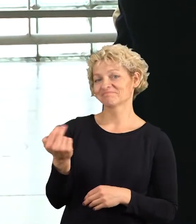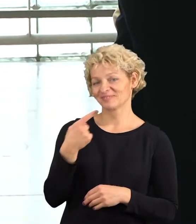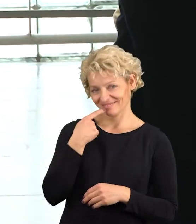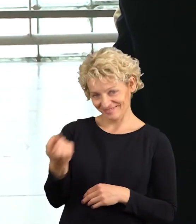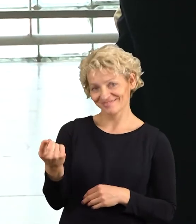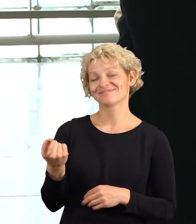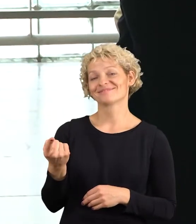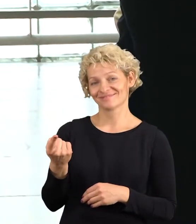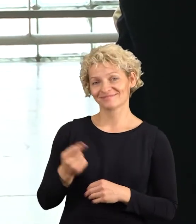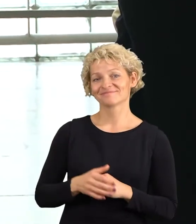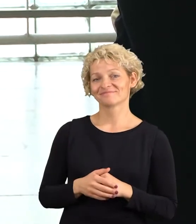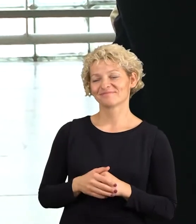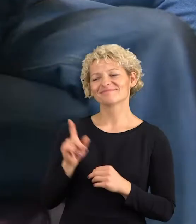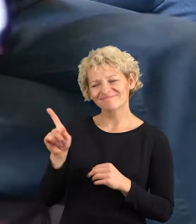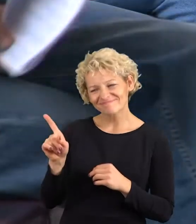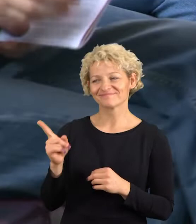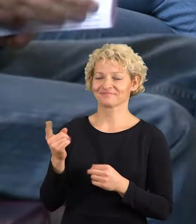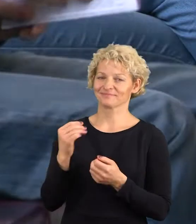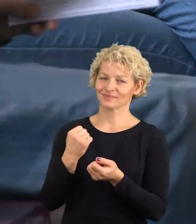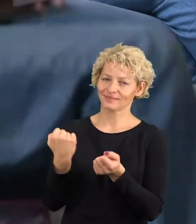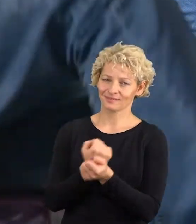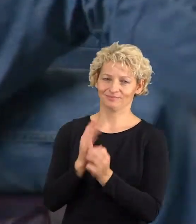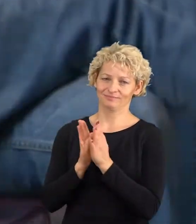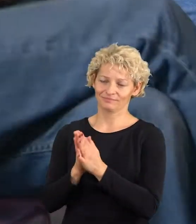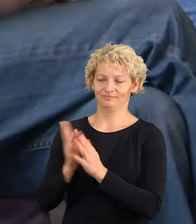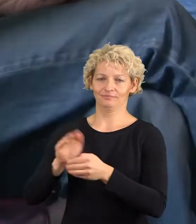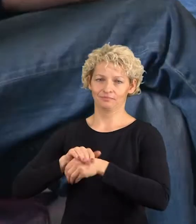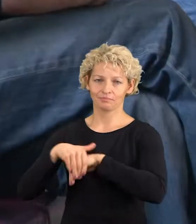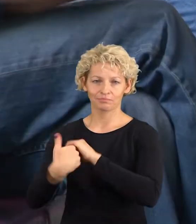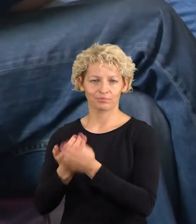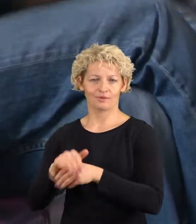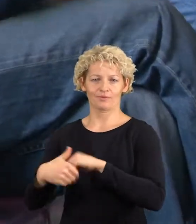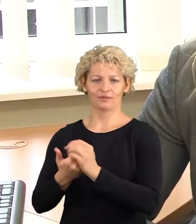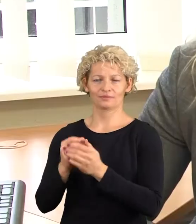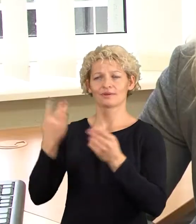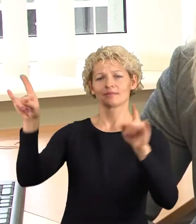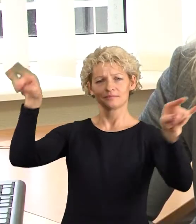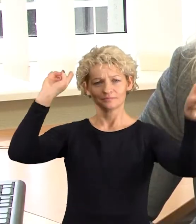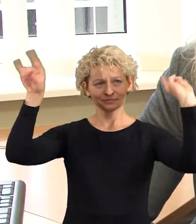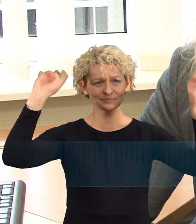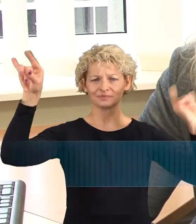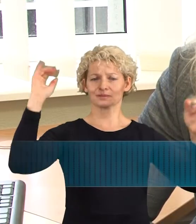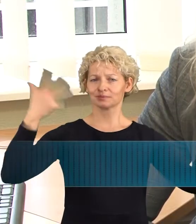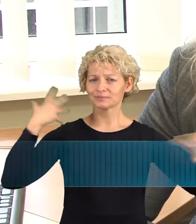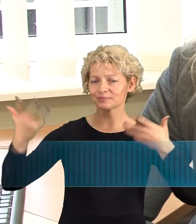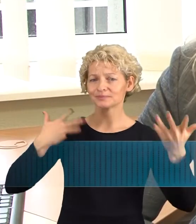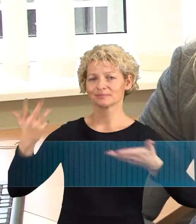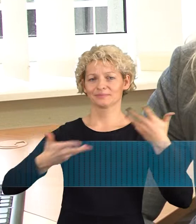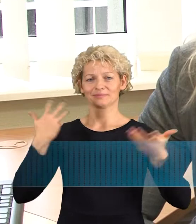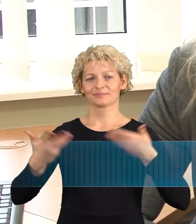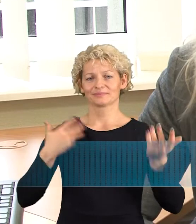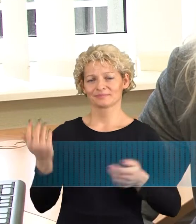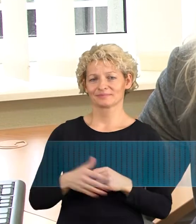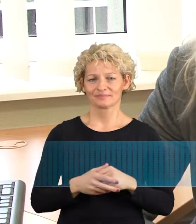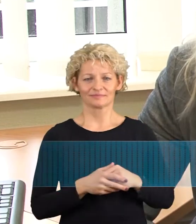užkirsti kelią peršalimo ligoms iš tiesų būtina ir rankas plauti, ir patalpas vėdinti. Kad išvengti susirgimo tiek gripu,